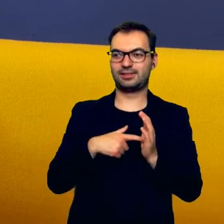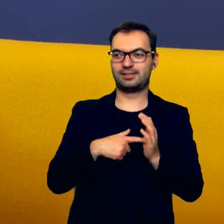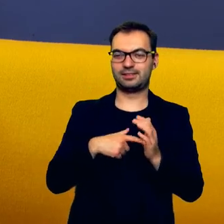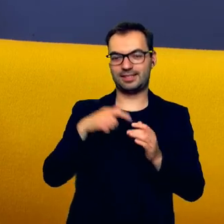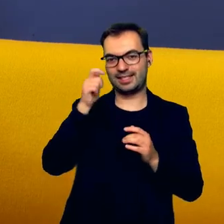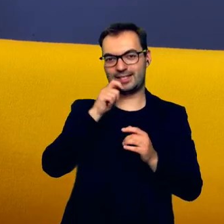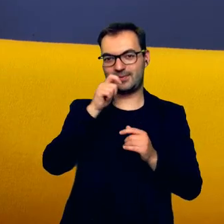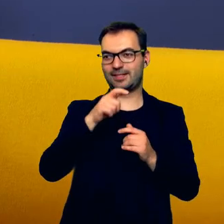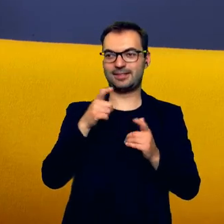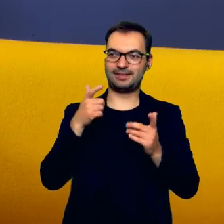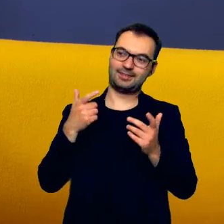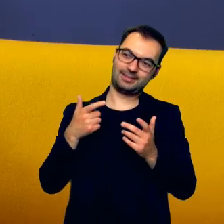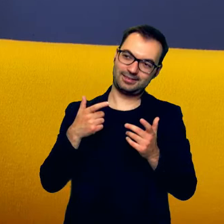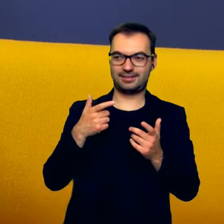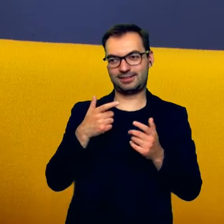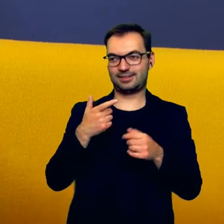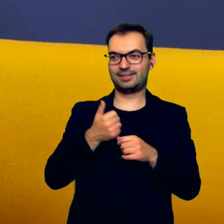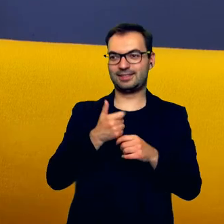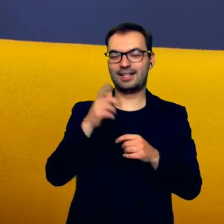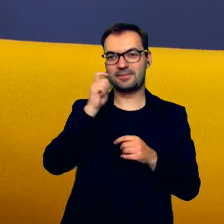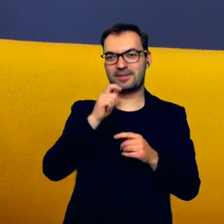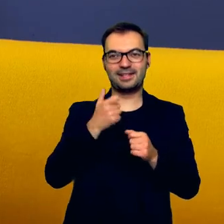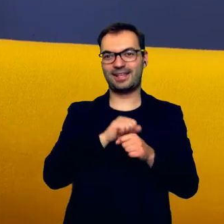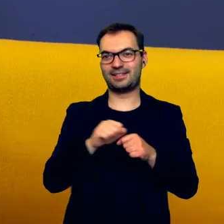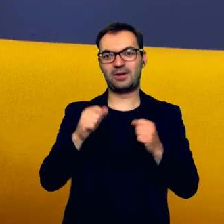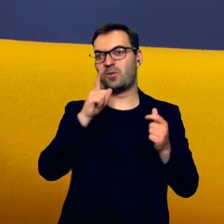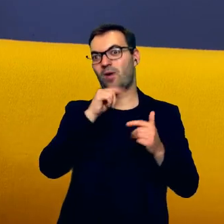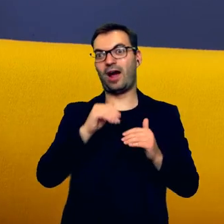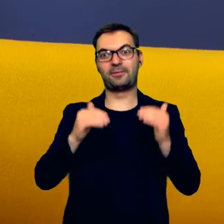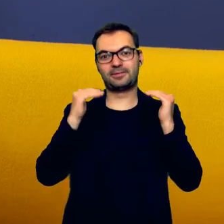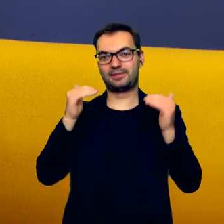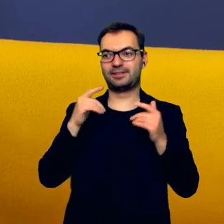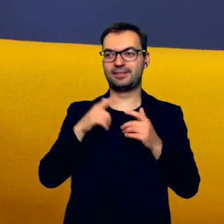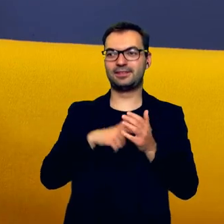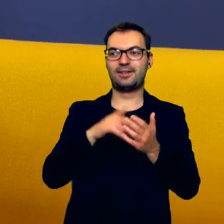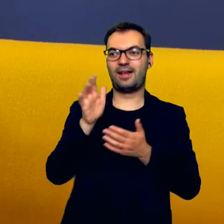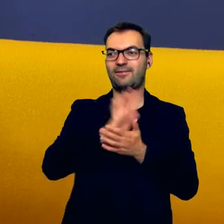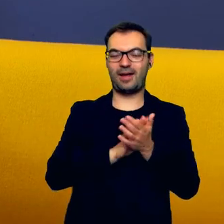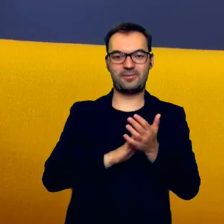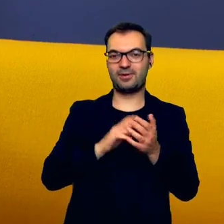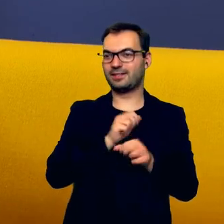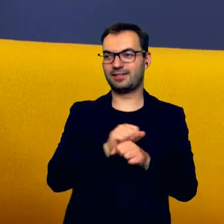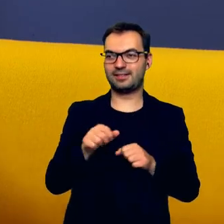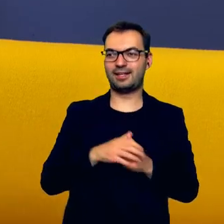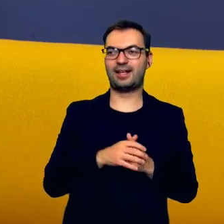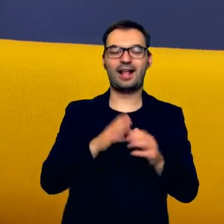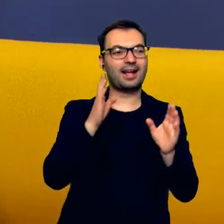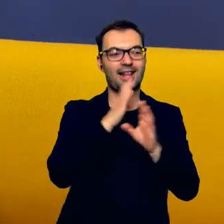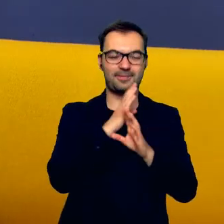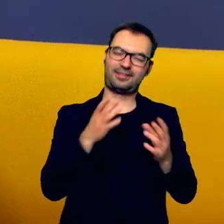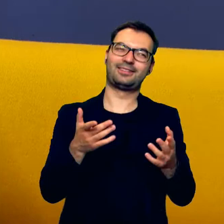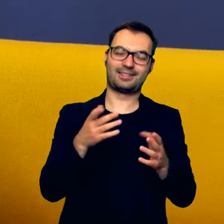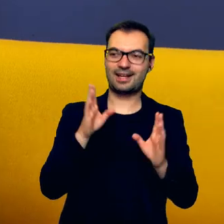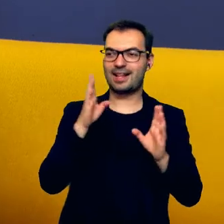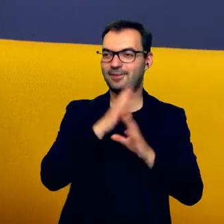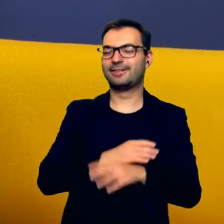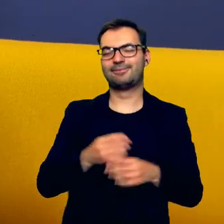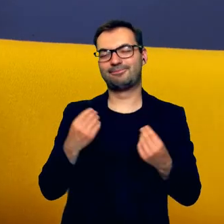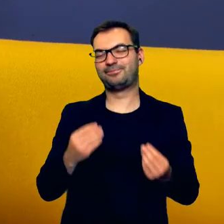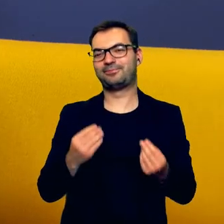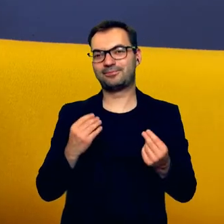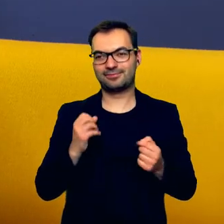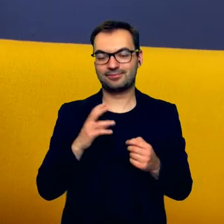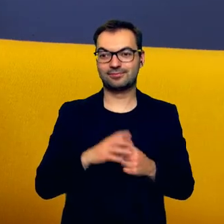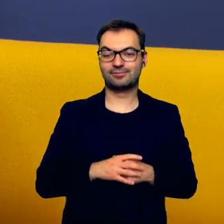tym kryminałem, który jest może, no, z tym serialem kryminalnym, który może nie jest z jakichś najwyższych lotów, jeżeli chodzi o samą fabułę i intrygę. Klimat, no. Natomiast sam klimat